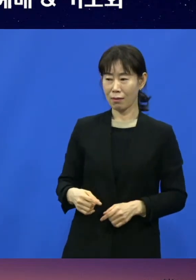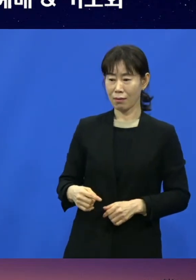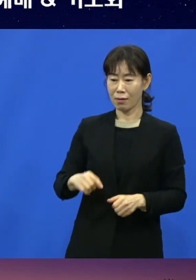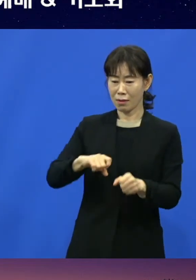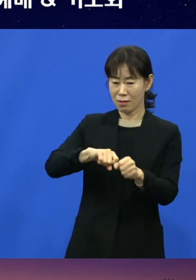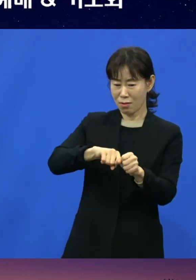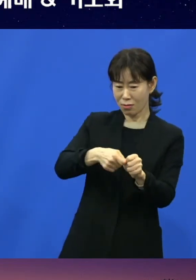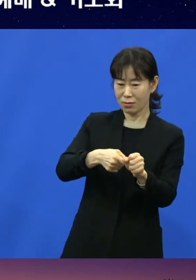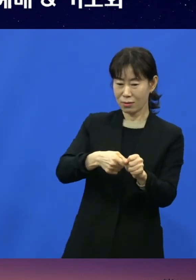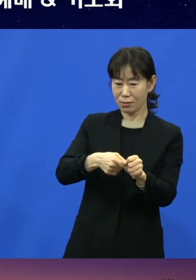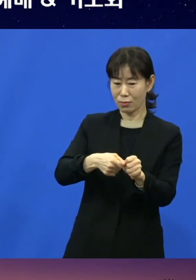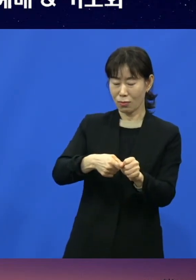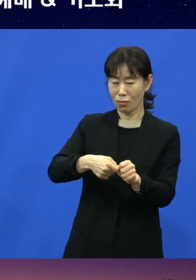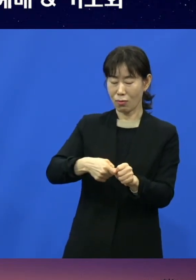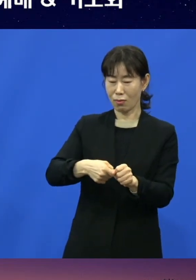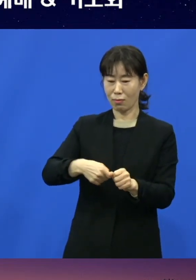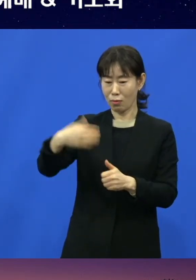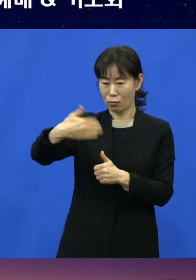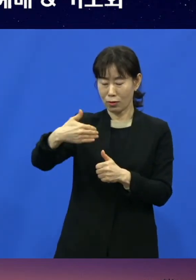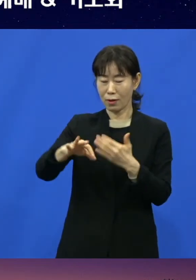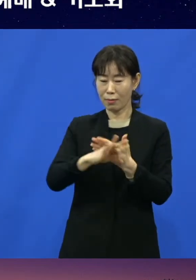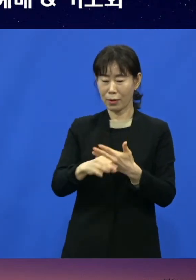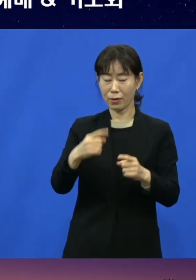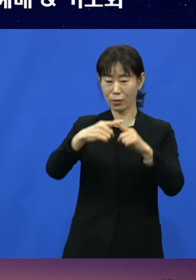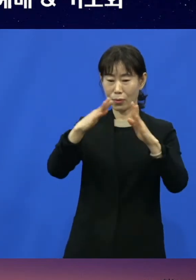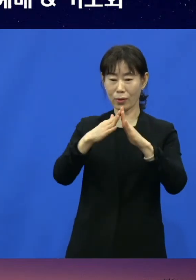약간 화가 나 있는 거예요. 화가 나 있는 거예요.